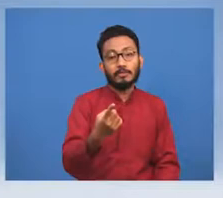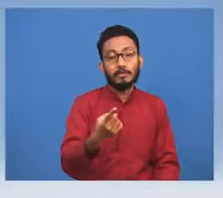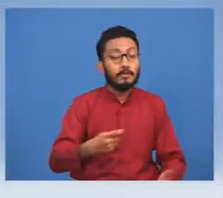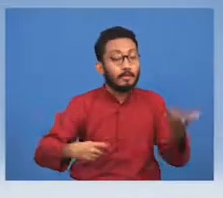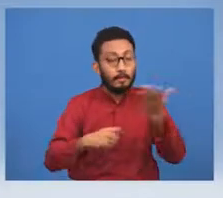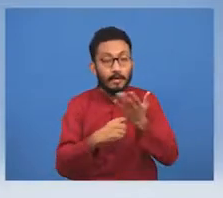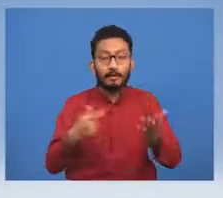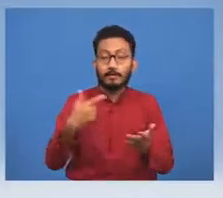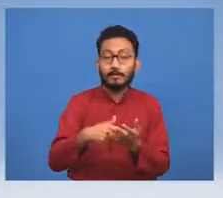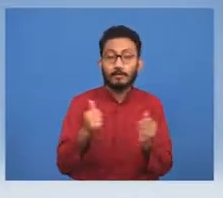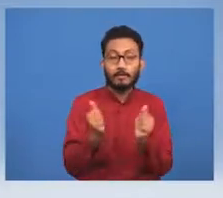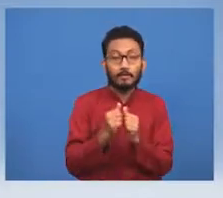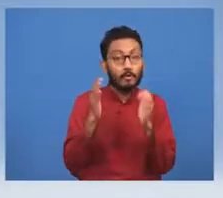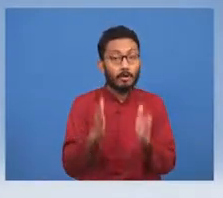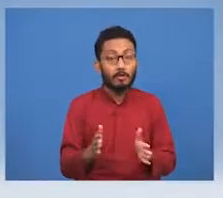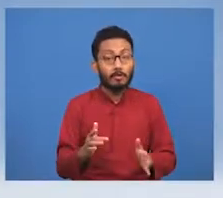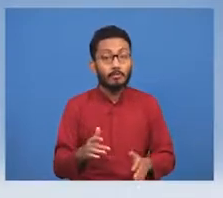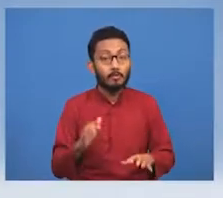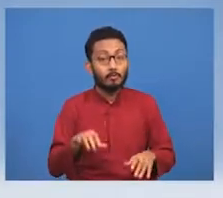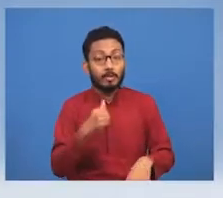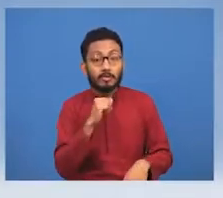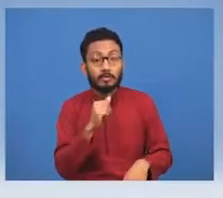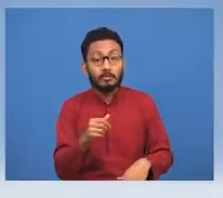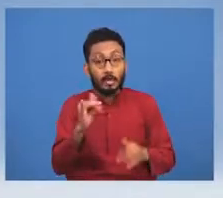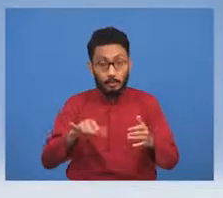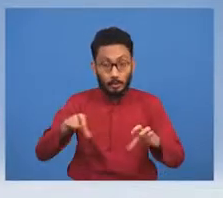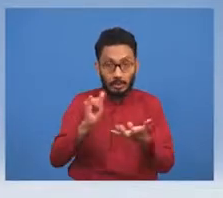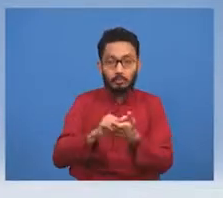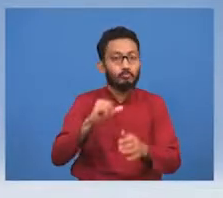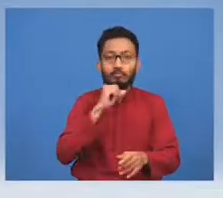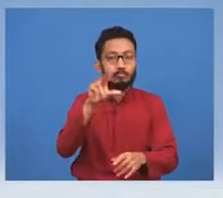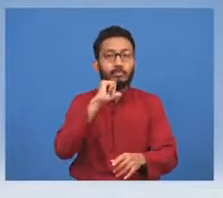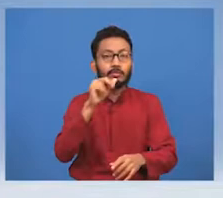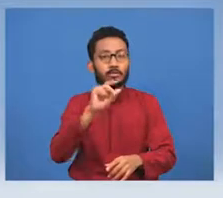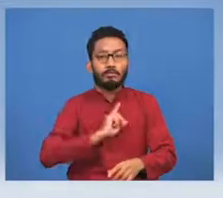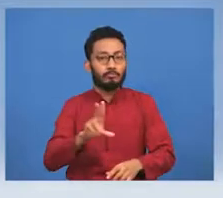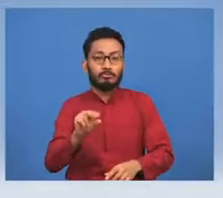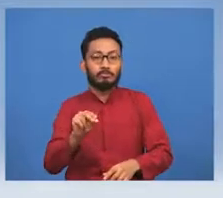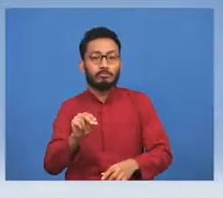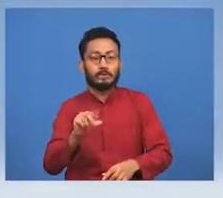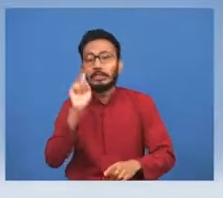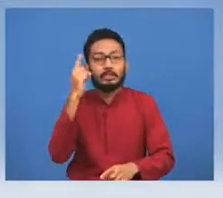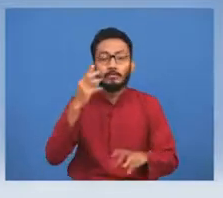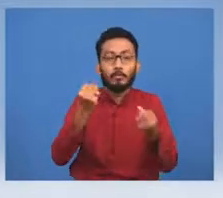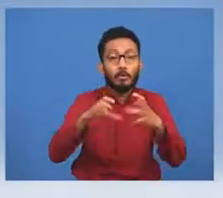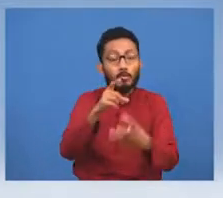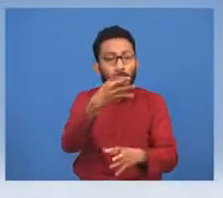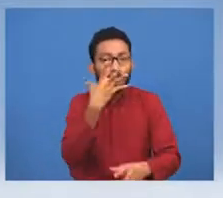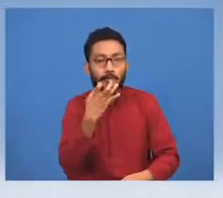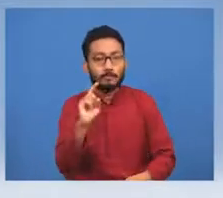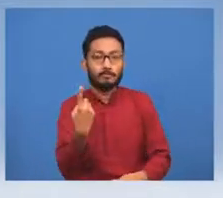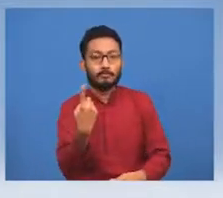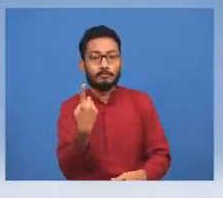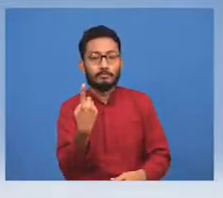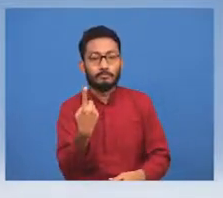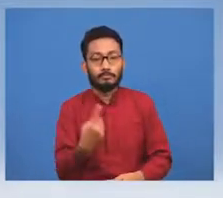yang melakukannya adalah dari golongan bukan Islam. Bukan itu sahaja, isu sensitif ini juga tidak lari